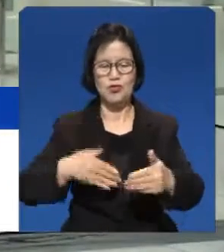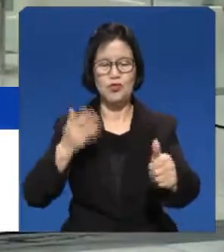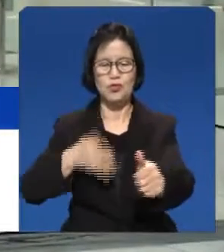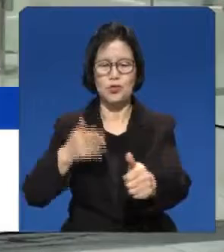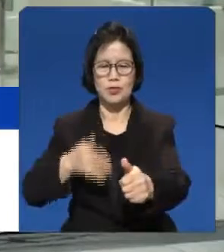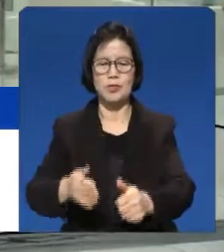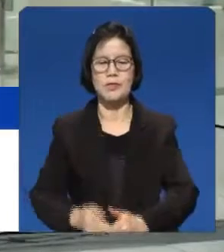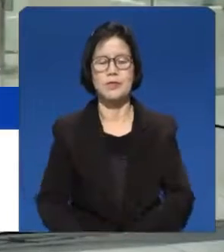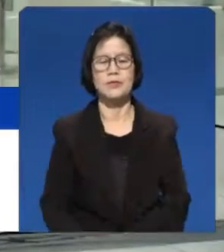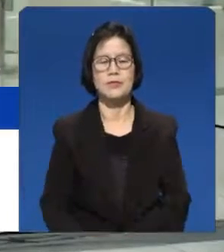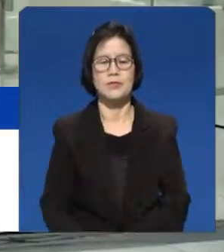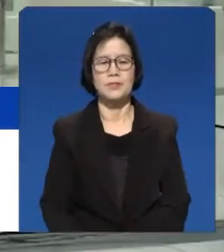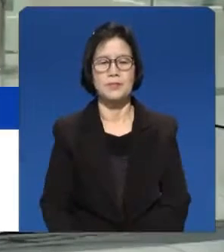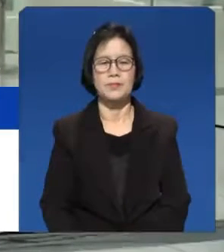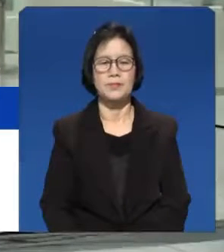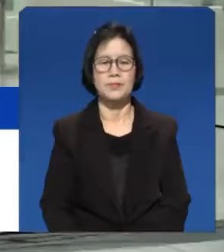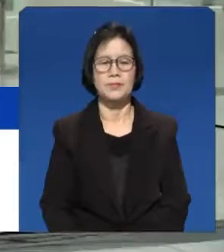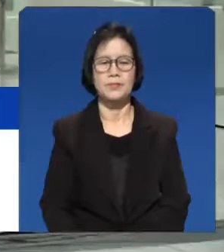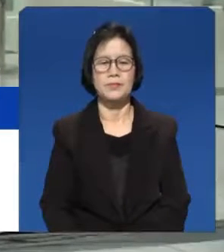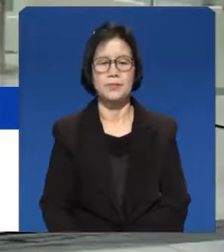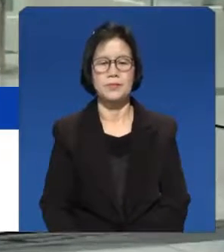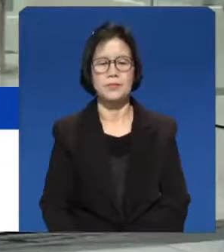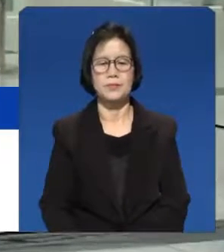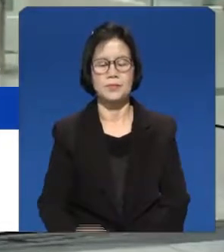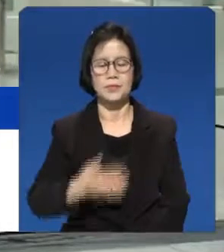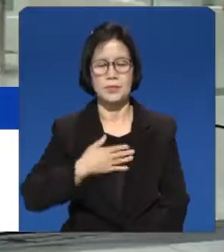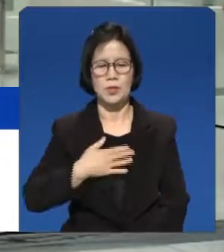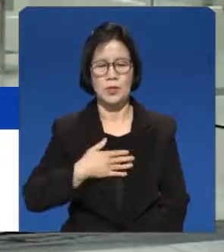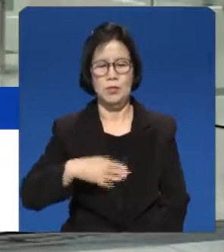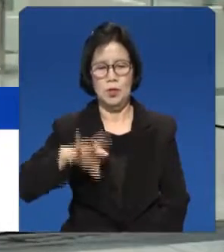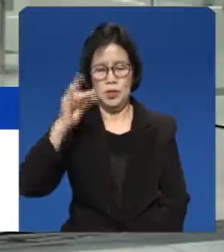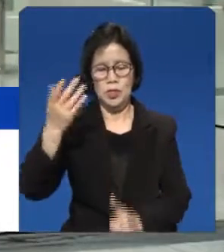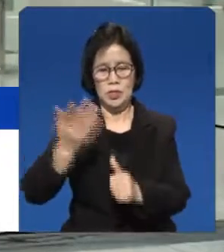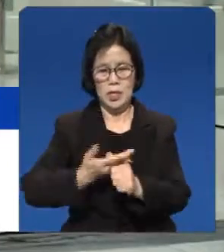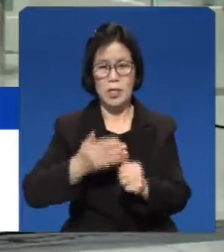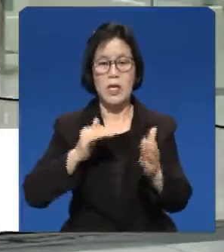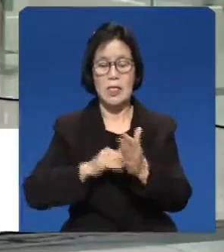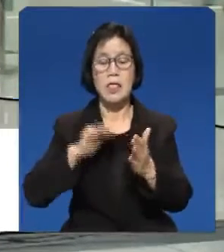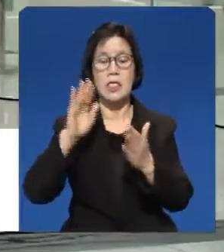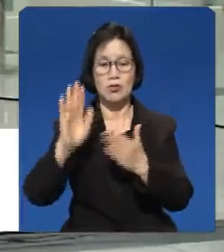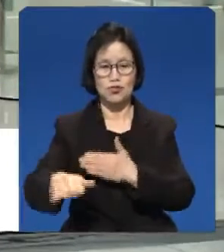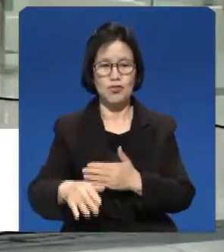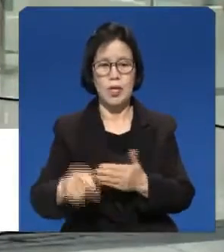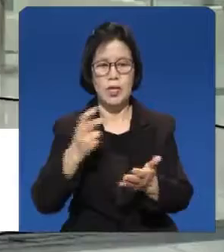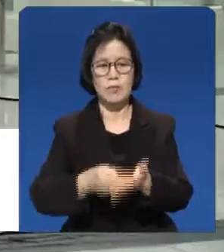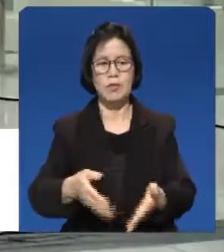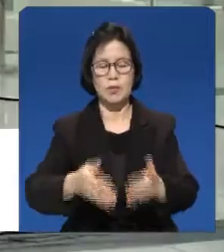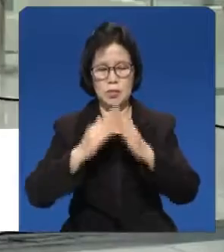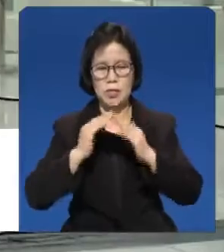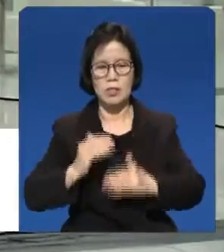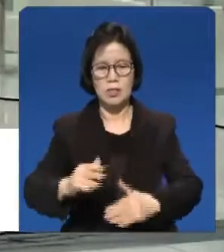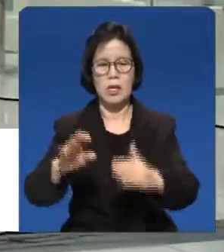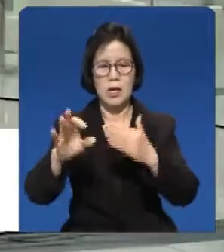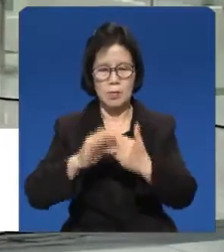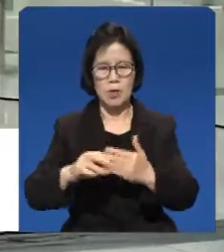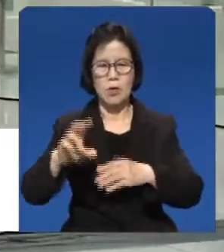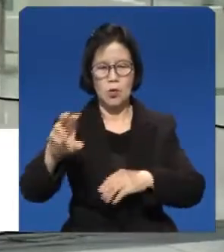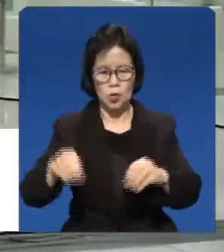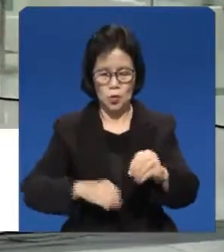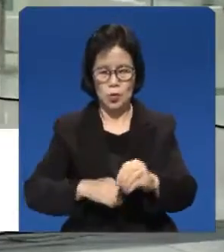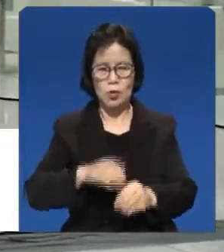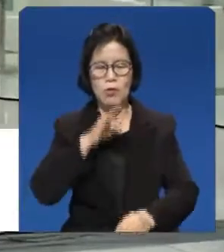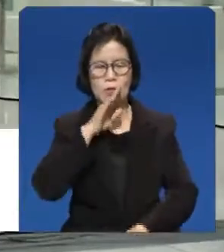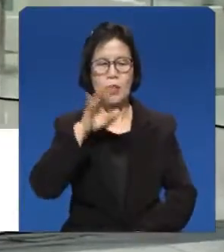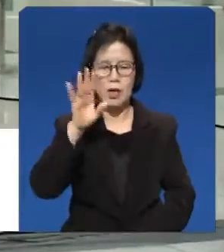것을 요청드립니다. 저에 대한 탄핵 절차 이후에 입법 절차를 진행하신다면